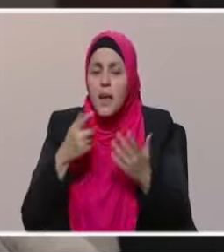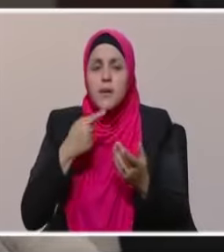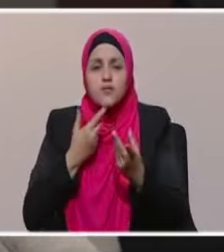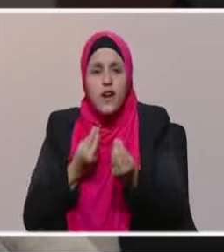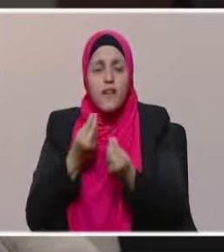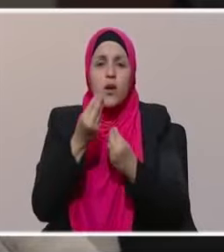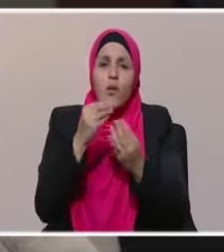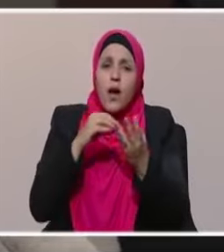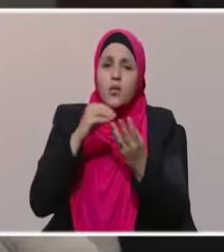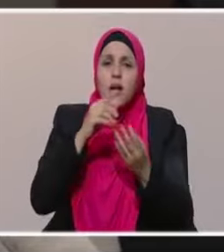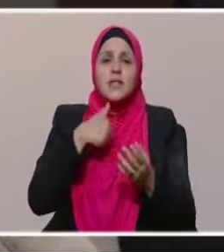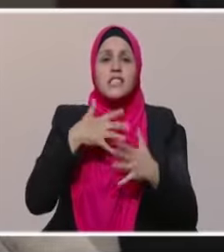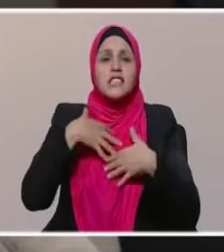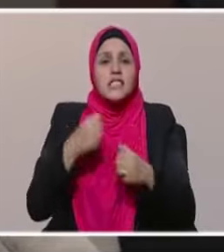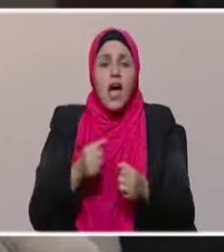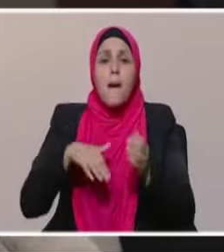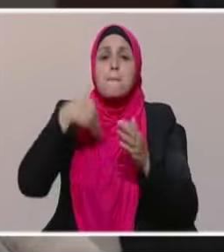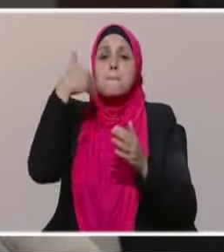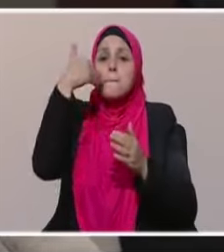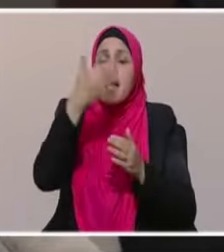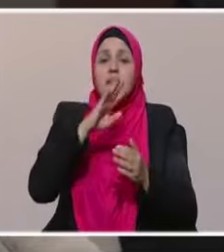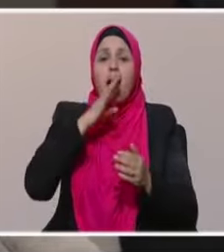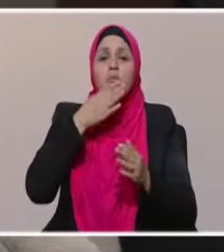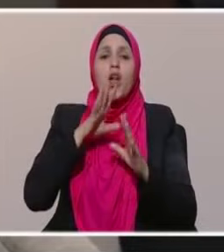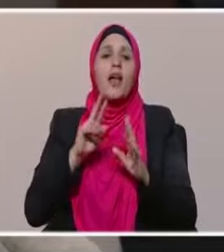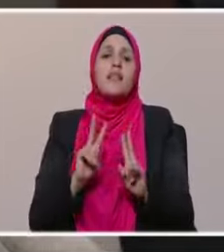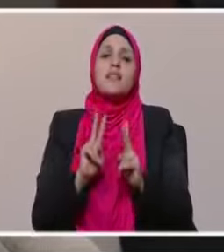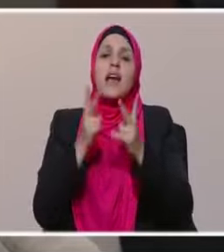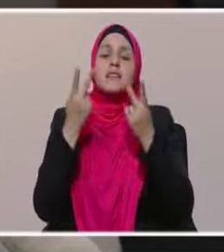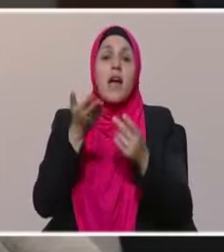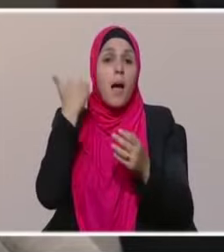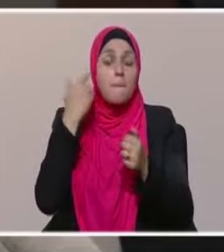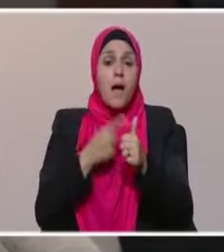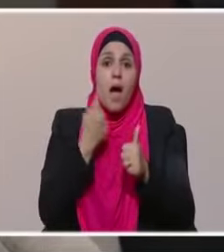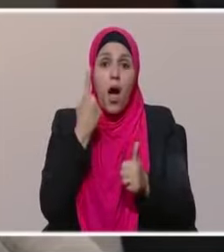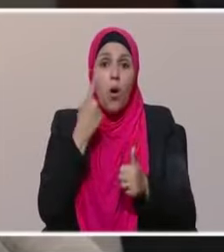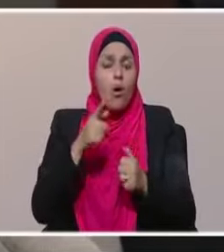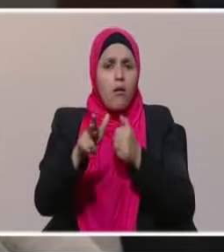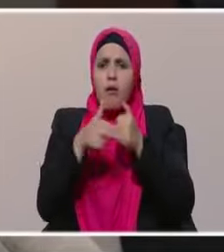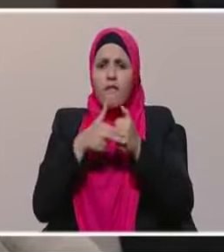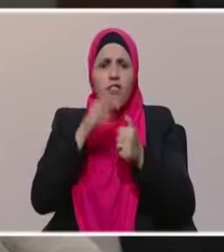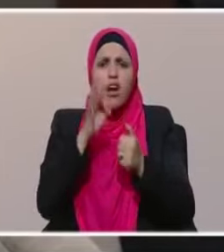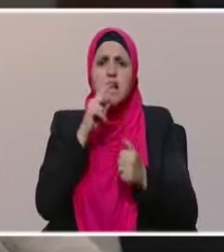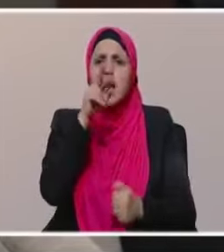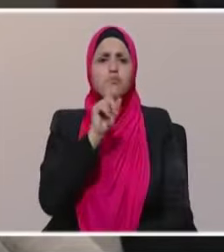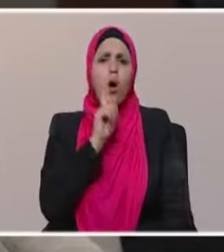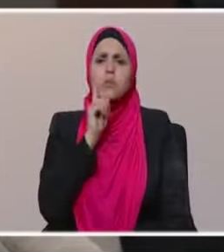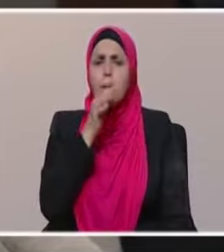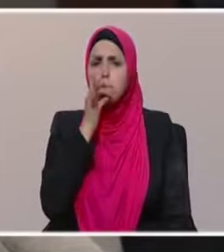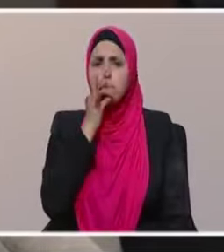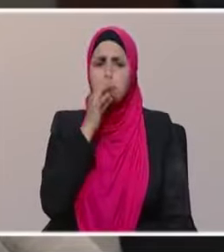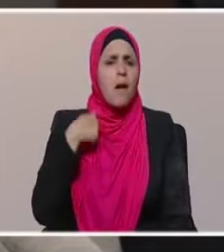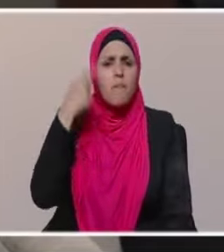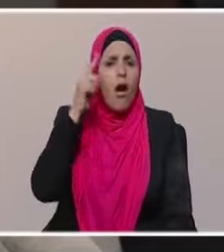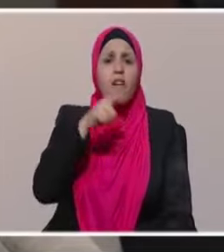وبرامج صحية، لحد الحمد لله ما تحسنت. كانت الأول يعني رافضة أصلا الكلام، مش عارفين اسمها،